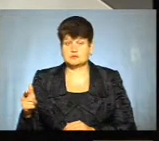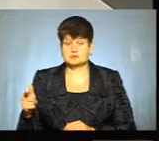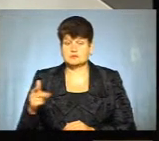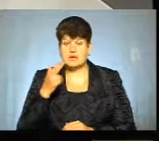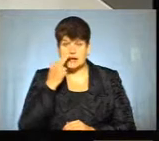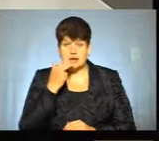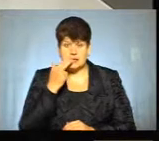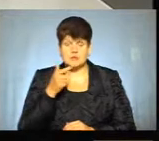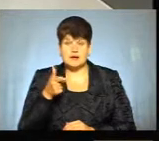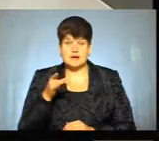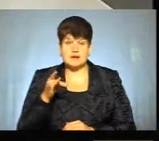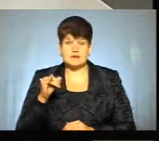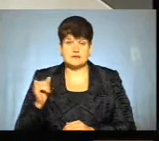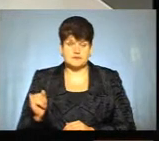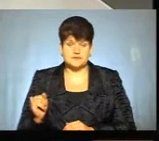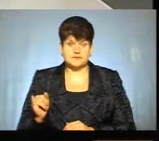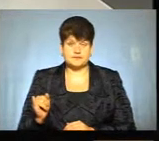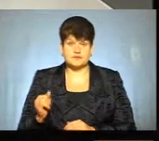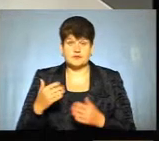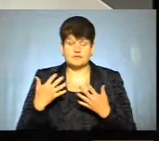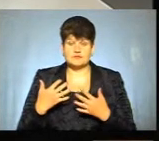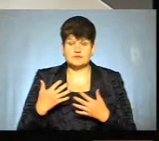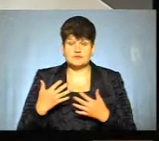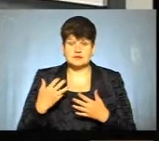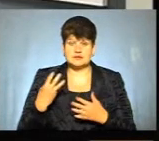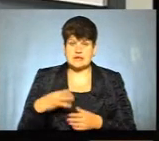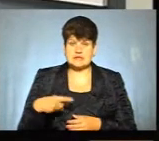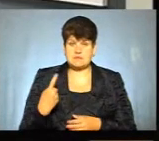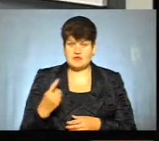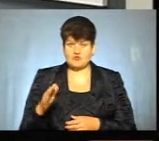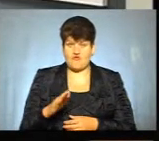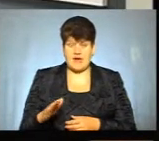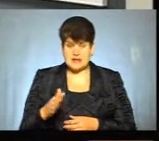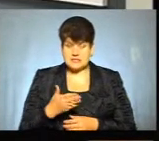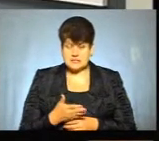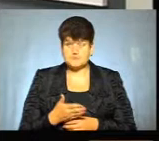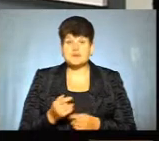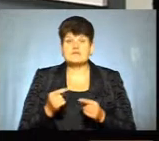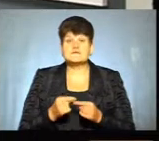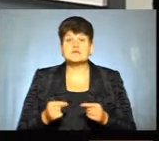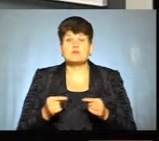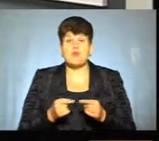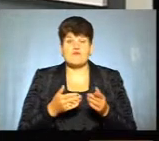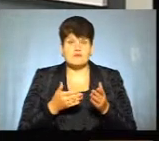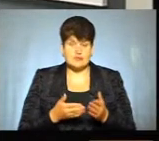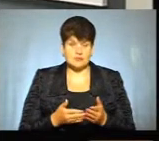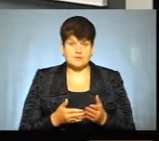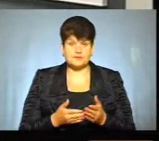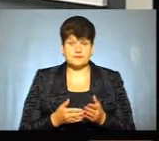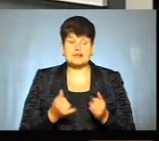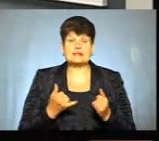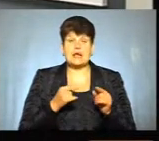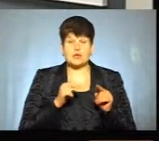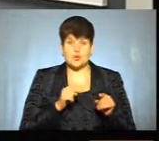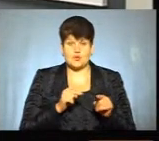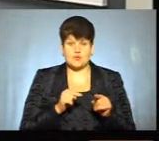грипу і гострих респіраторних інфекцій вже 31 вересня. Відповідно, що для нього